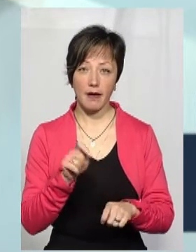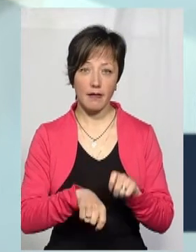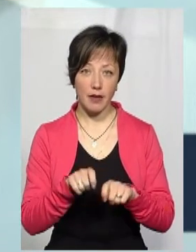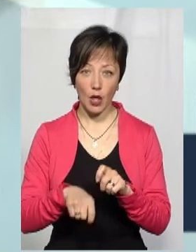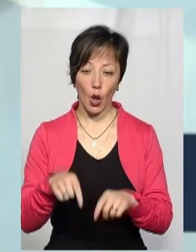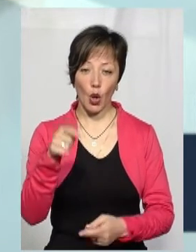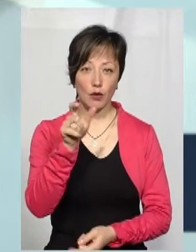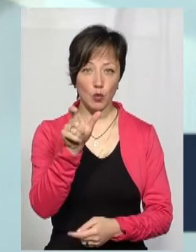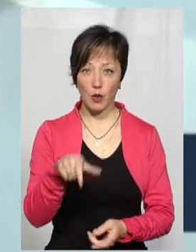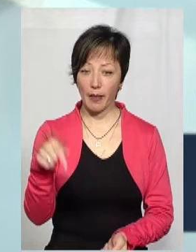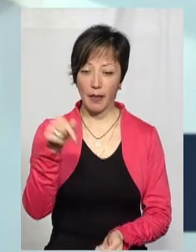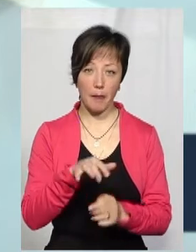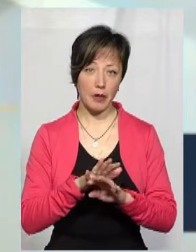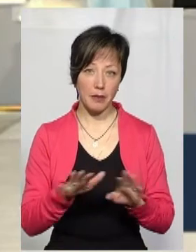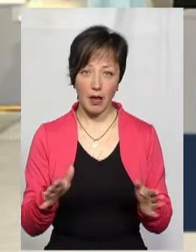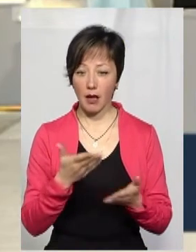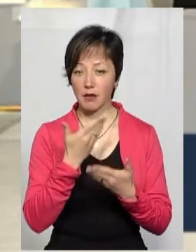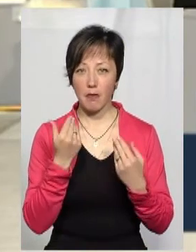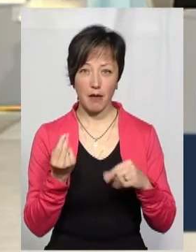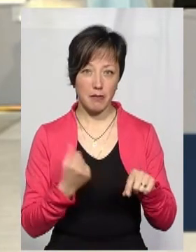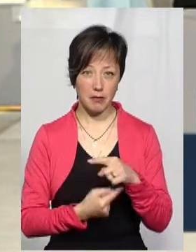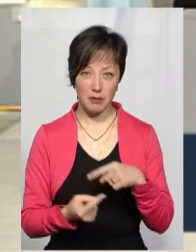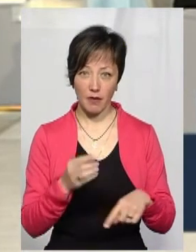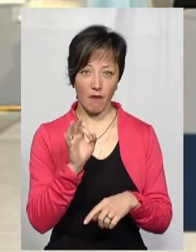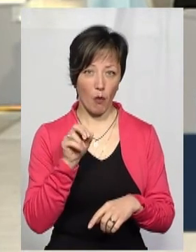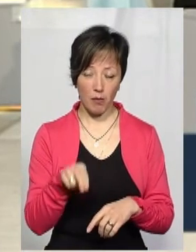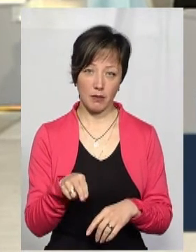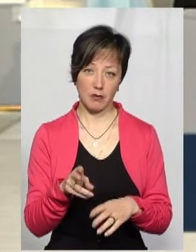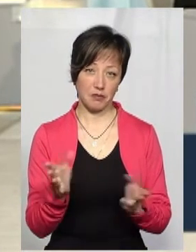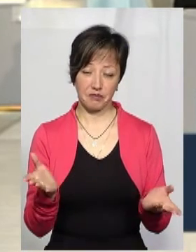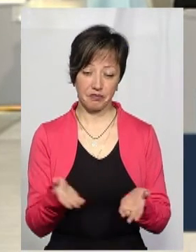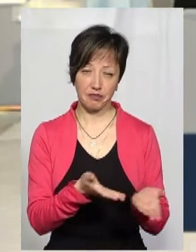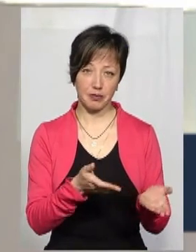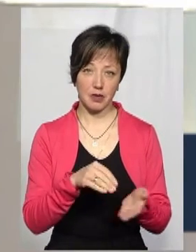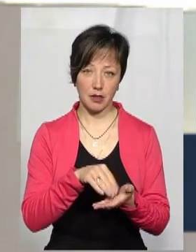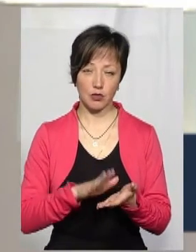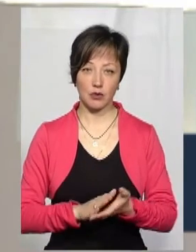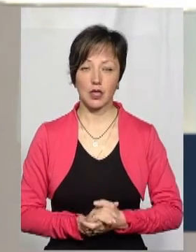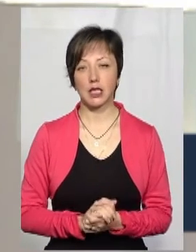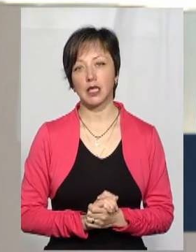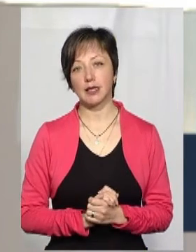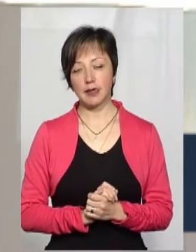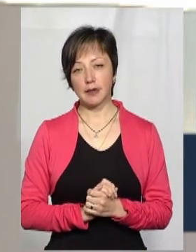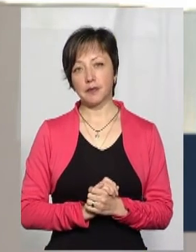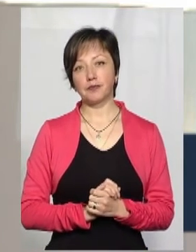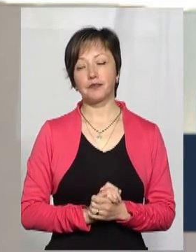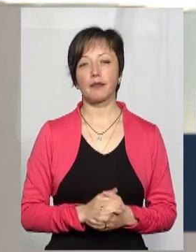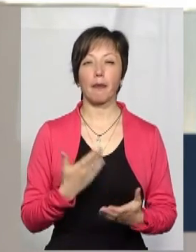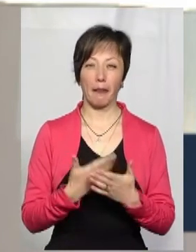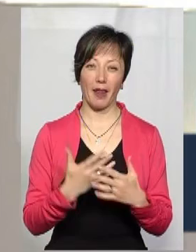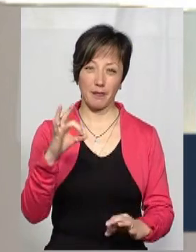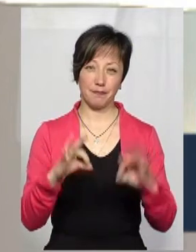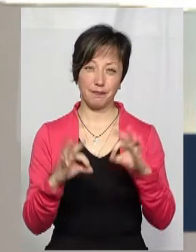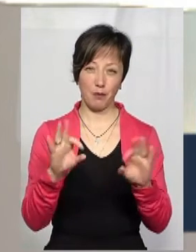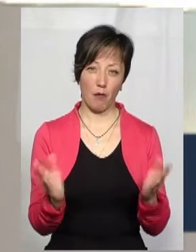людина дійсно не підпадає не підприємець, не в трудових діяльностях, тоді не питання, реєструється. А якщо говорити у